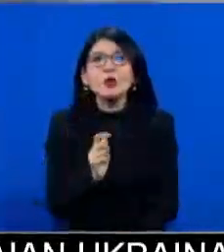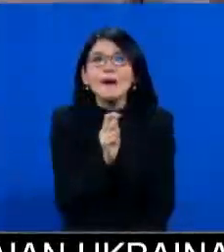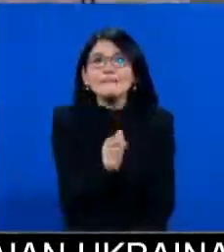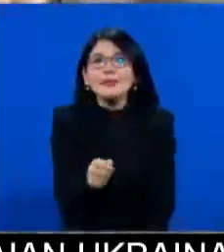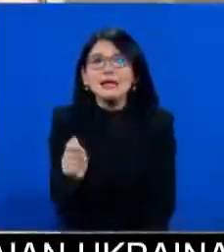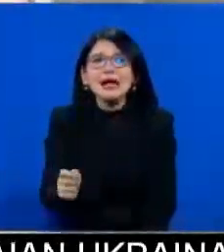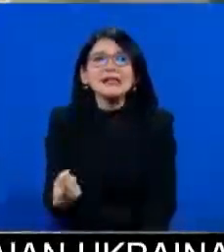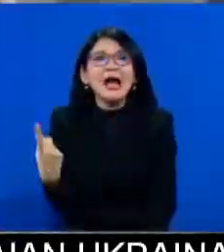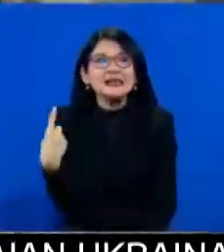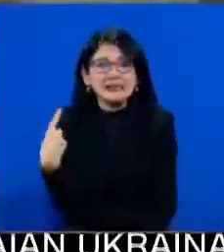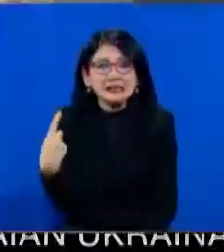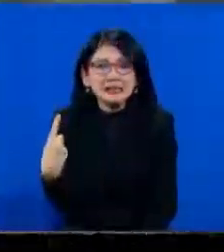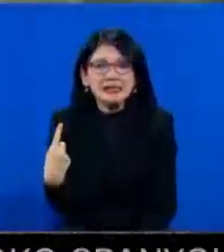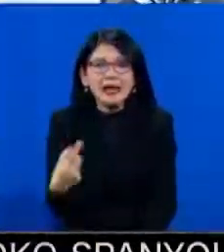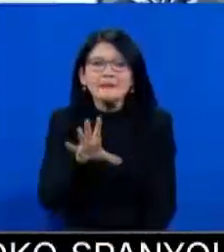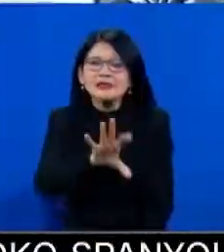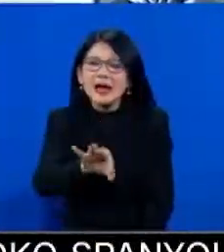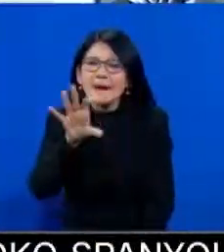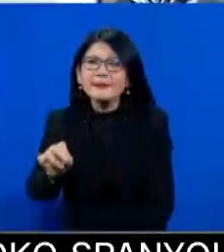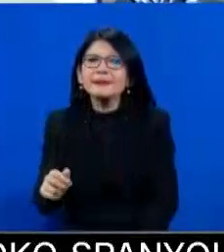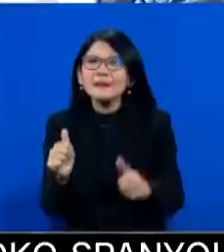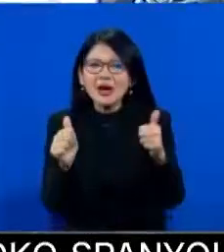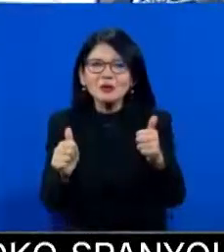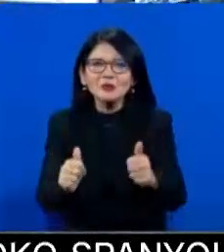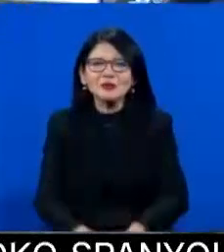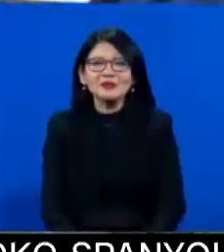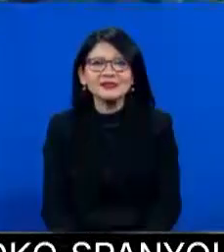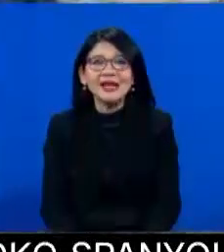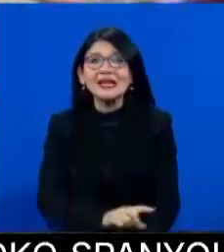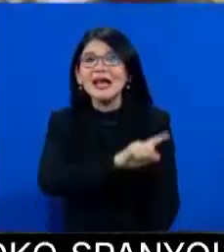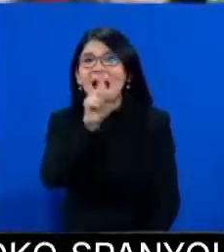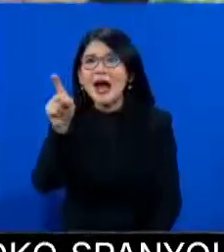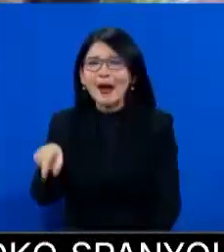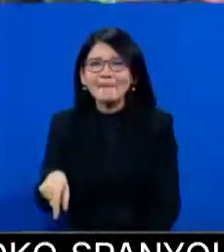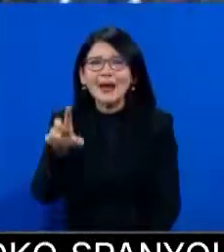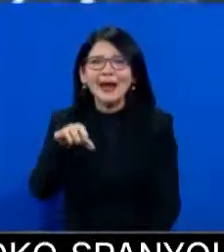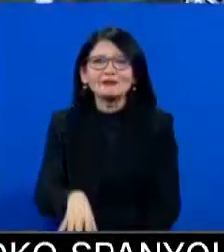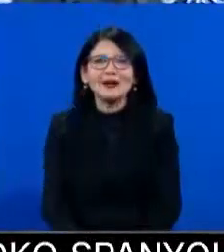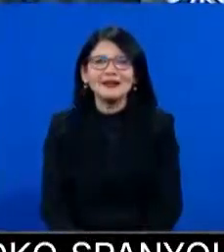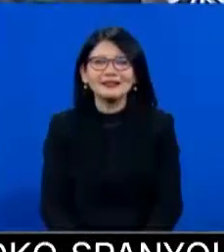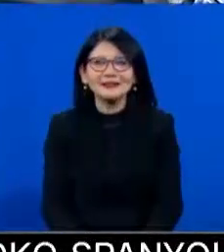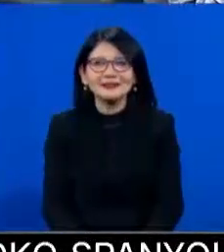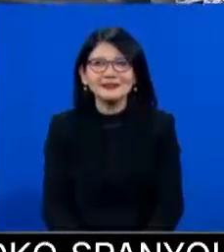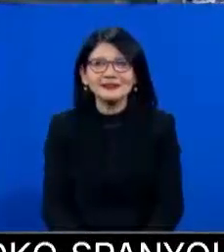sendiri untuk memperoleh hasil terbaik. Sampai kita, Bu. Hihi.